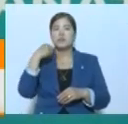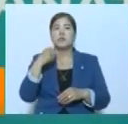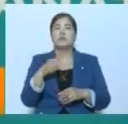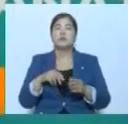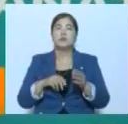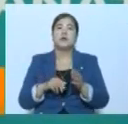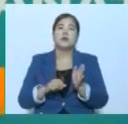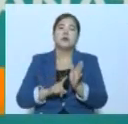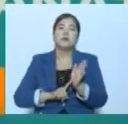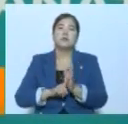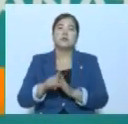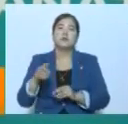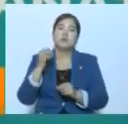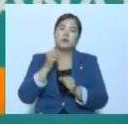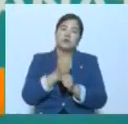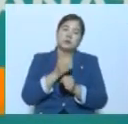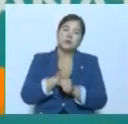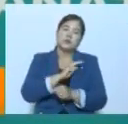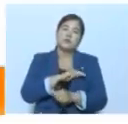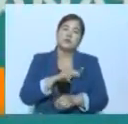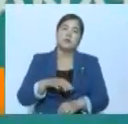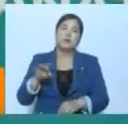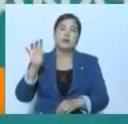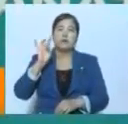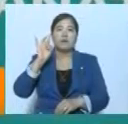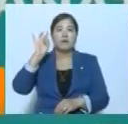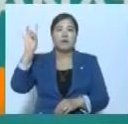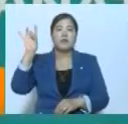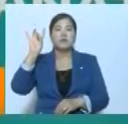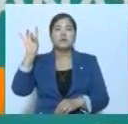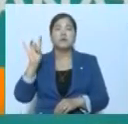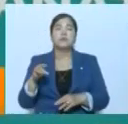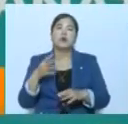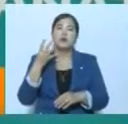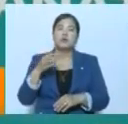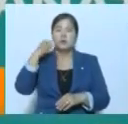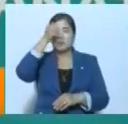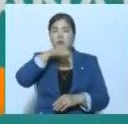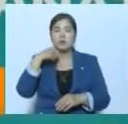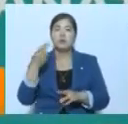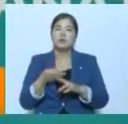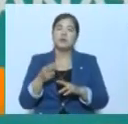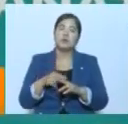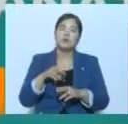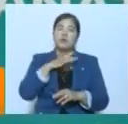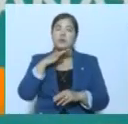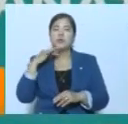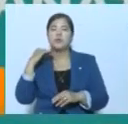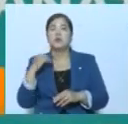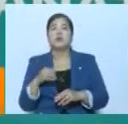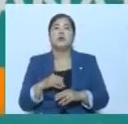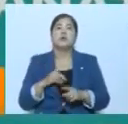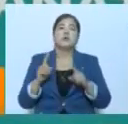жұмыс жасап жүрмін, волонтер болып. 4 жыл болды осыдан көптеген шараларға қатысып,